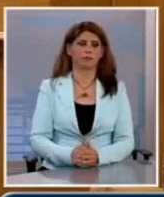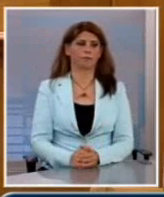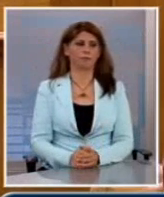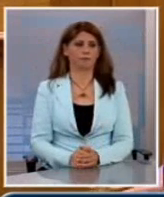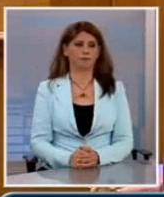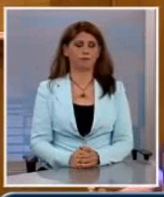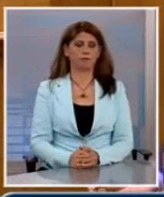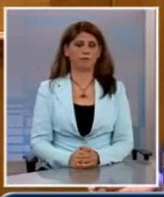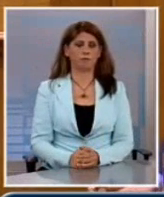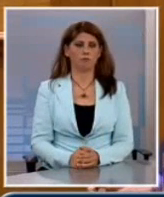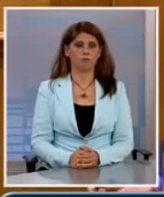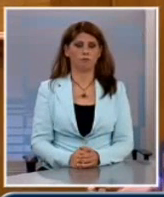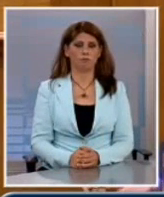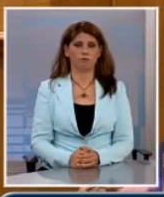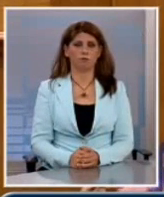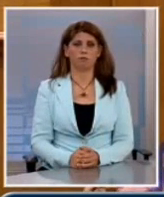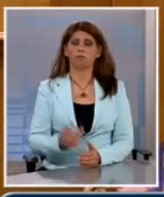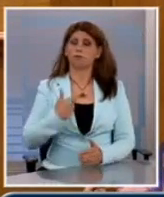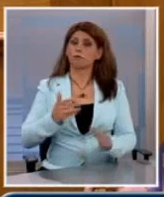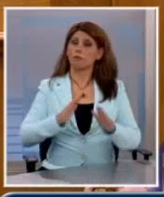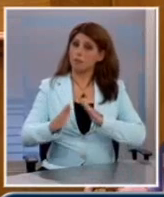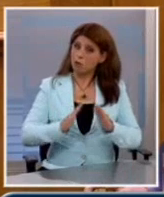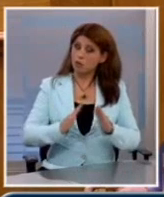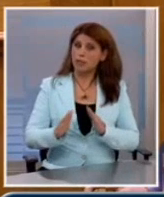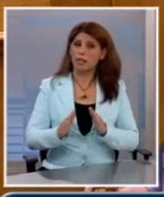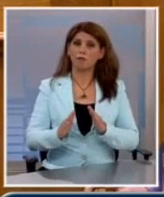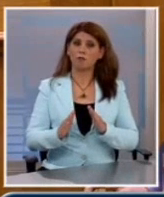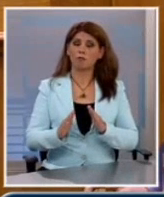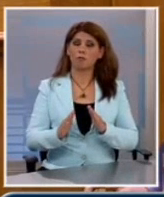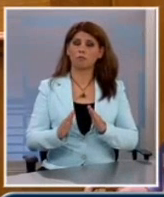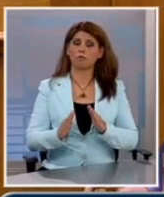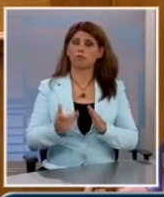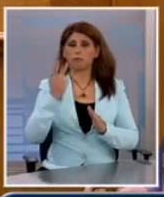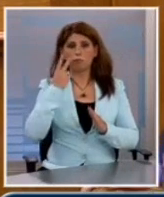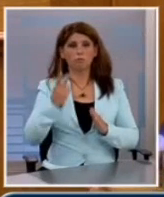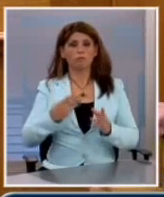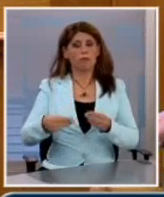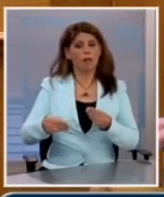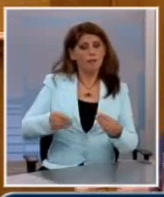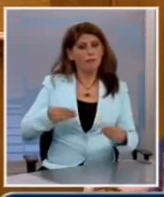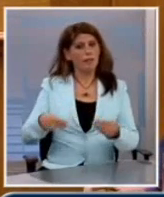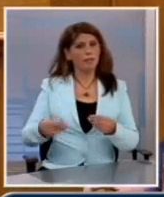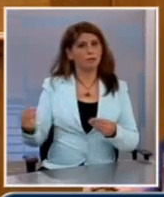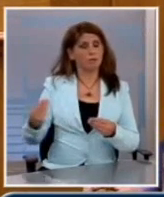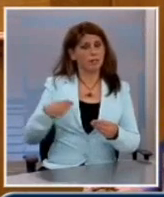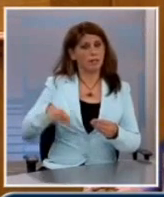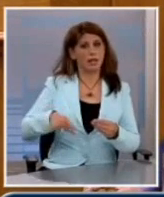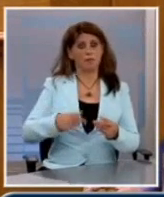Ότι θα προστατεύσουμε, αξιοποιώντας την ευελιξία που μας παρέχει η συγκεκριμένη